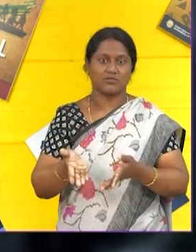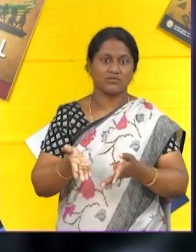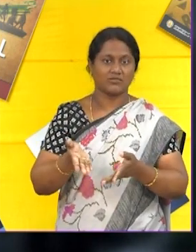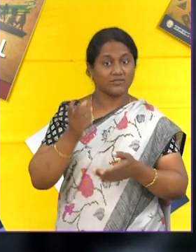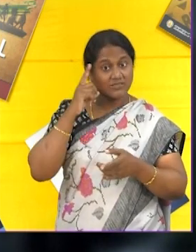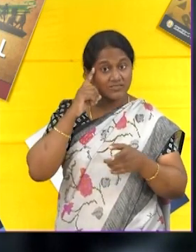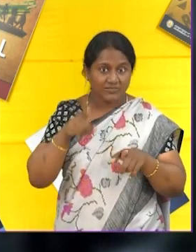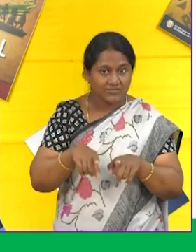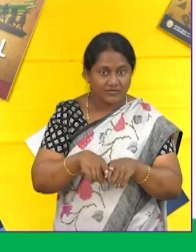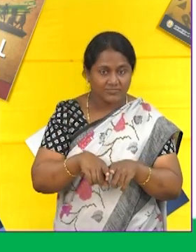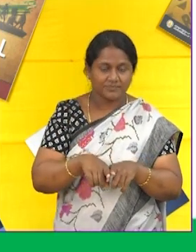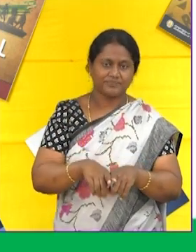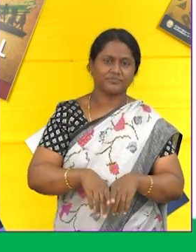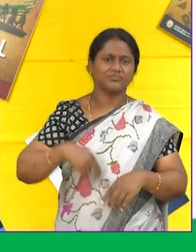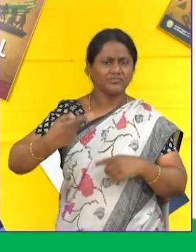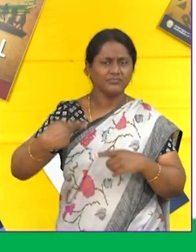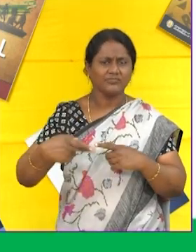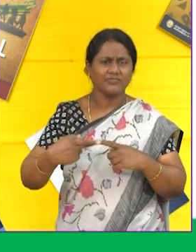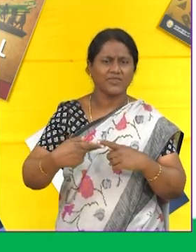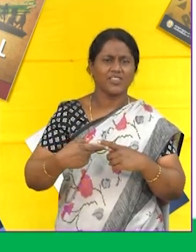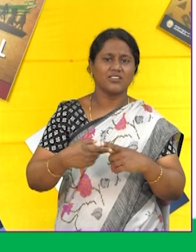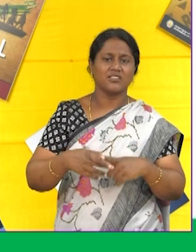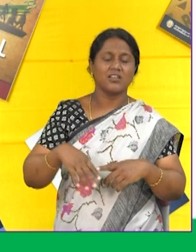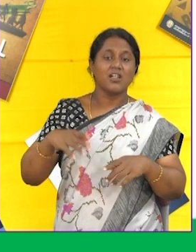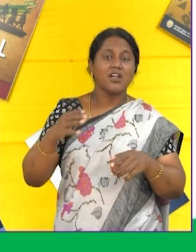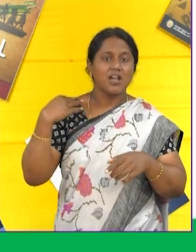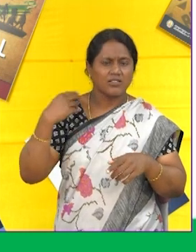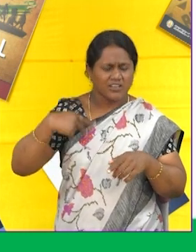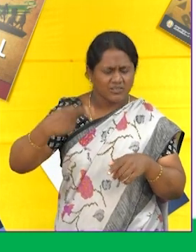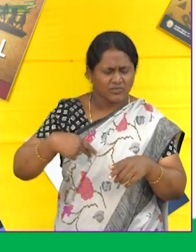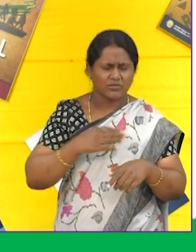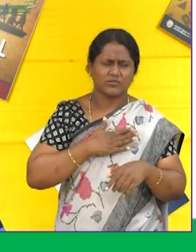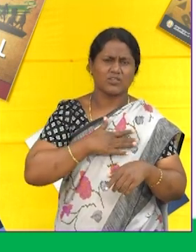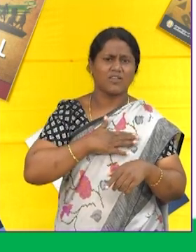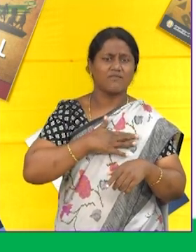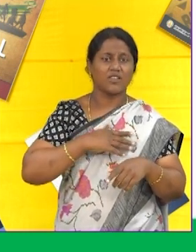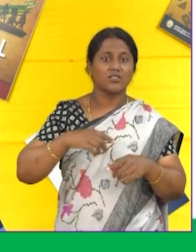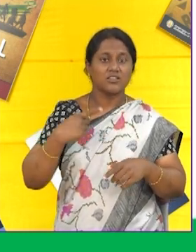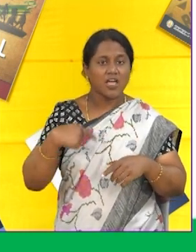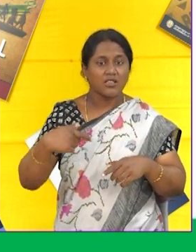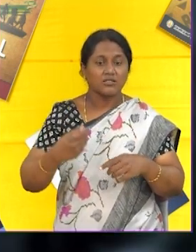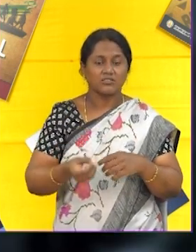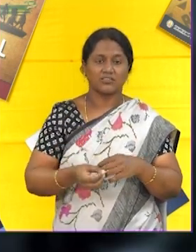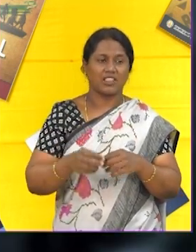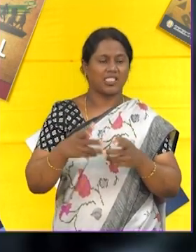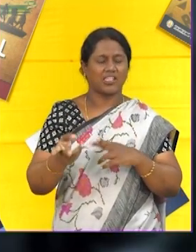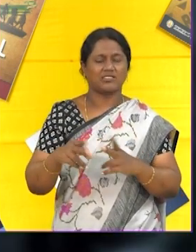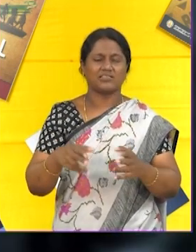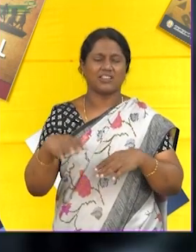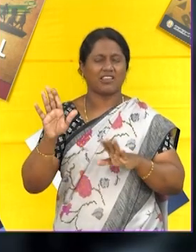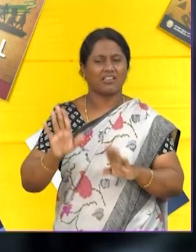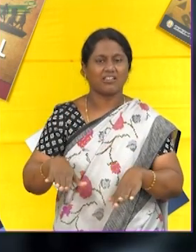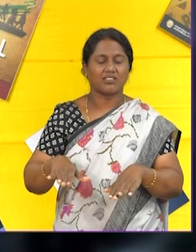எந்திரிச்சான் தூக்கத்தில். He always half suspected that something would get him in the night. ஏதாவது ஒரு